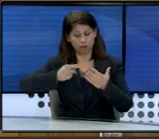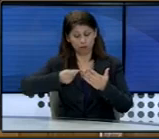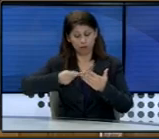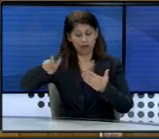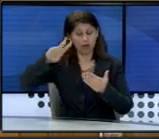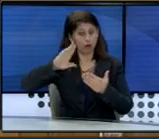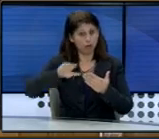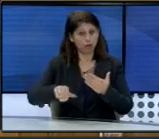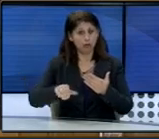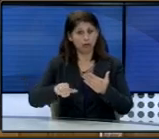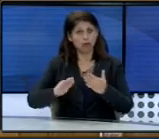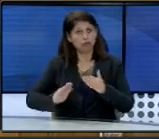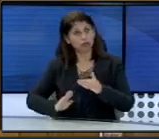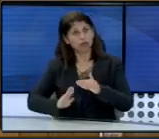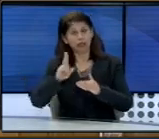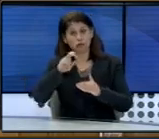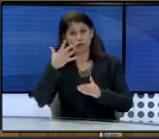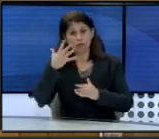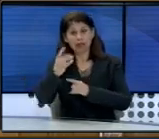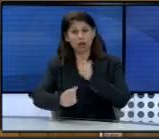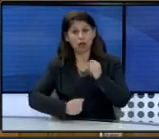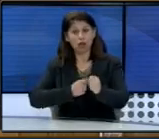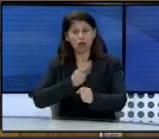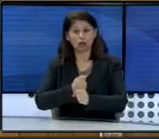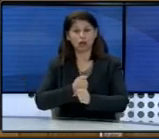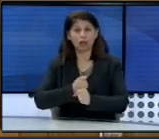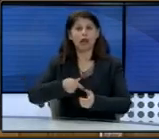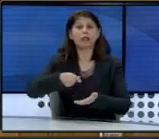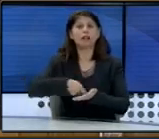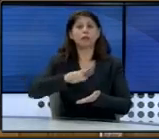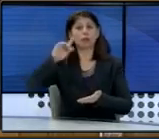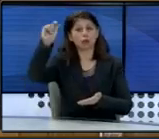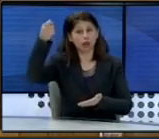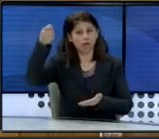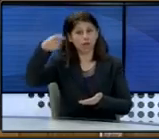στο υψηλότερο σκαλί εδώ και μια 25ετία ο Έλληνας πολίτης που δεν έχει απληρώσει το ρεύμα του,